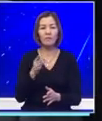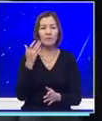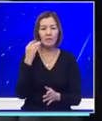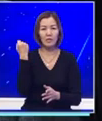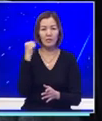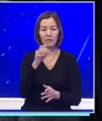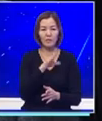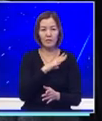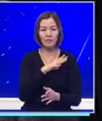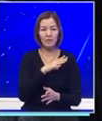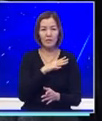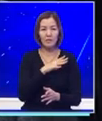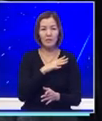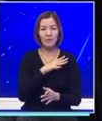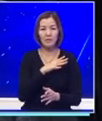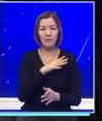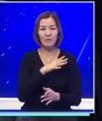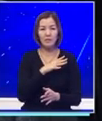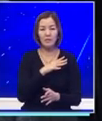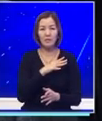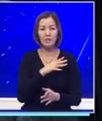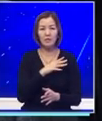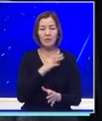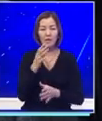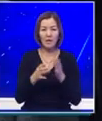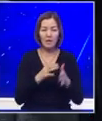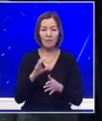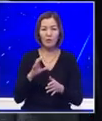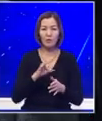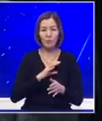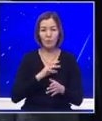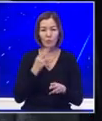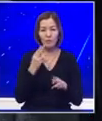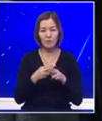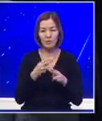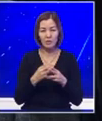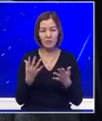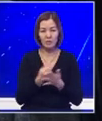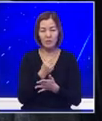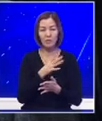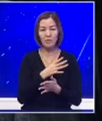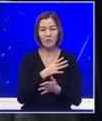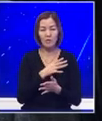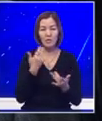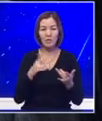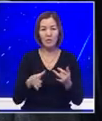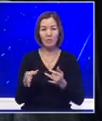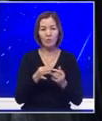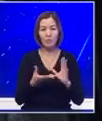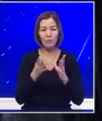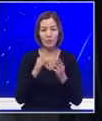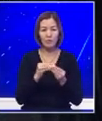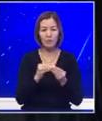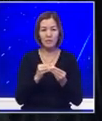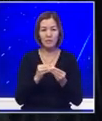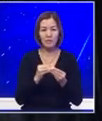Асхат Жетиев Бейжің олимпиадасының күміс жүлдегері болды. Елдос Сметов Тараз Жамбыл облысы осы турнирде